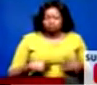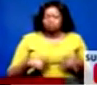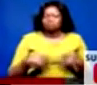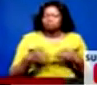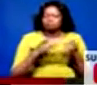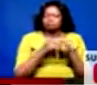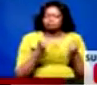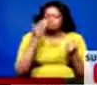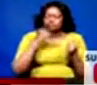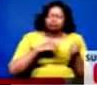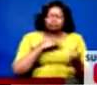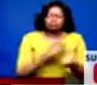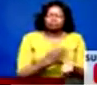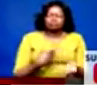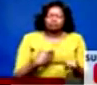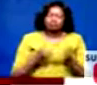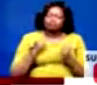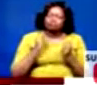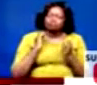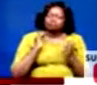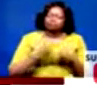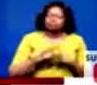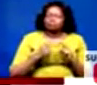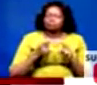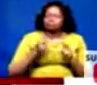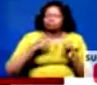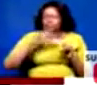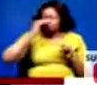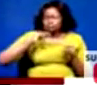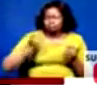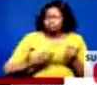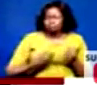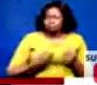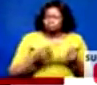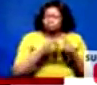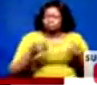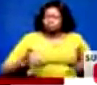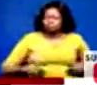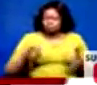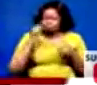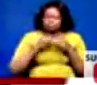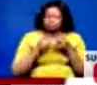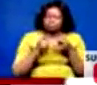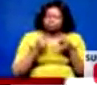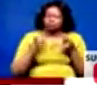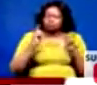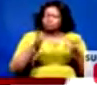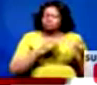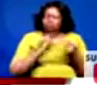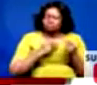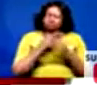sisi ndio wenye nguvu, sisi ndio wenye mbio, lakini tumesaulika. Kama vijana wa pwani, atupatie kipaumbele zile ahadi zote